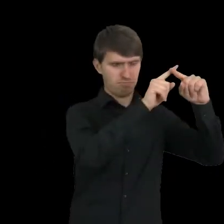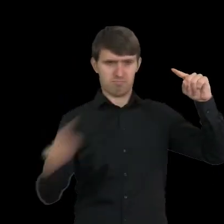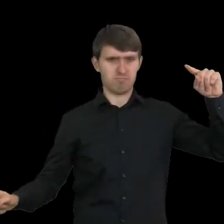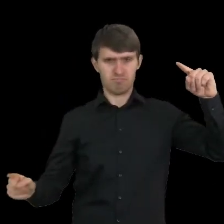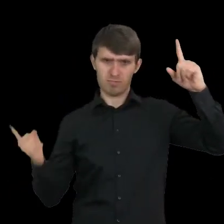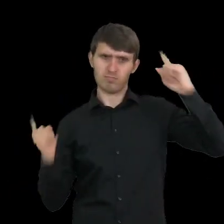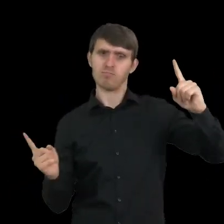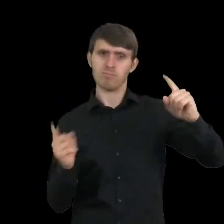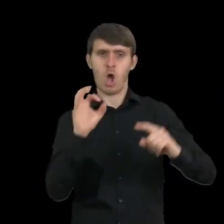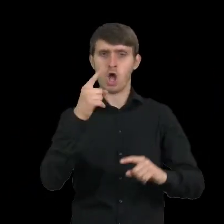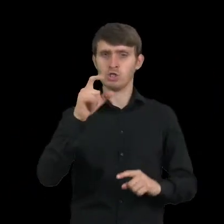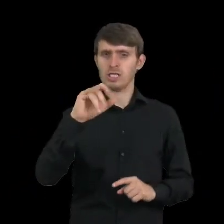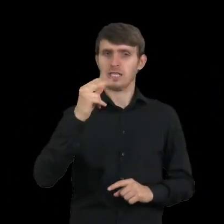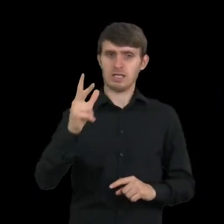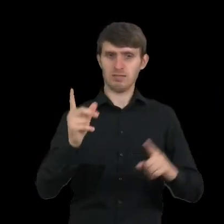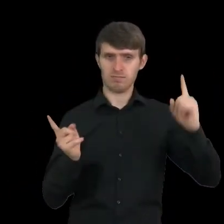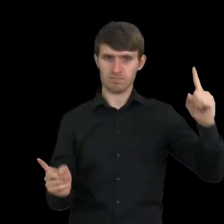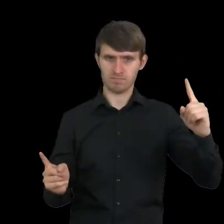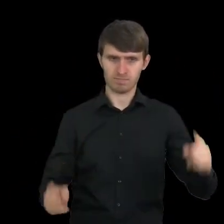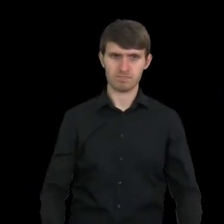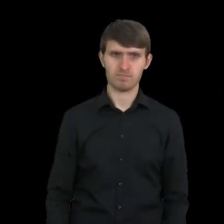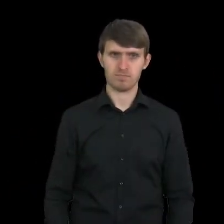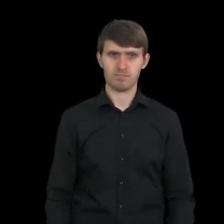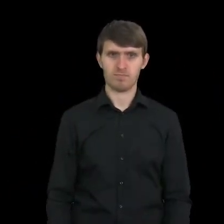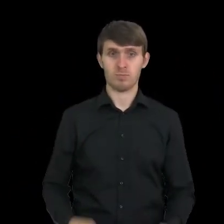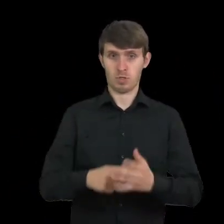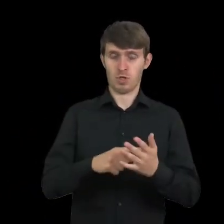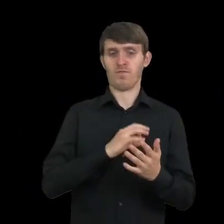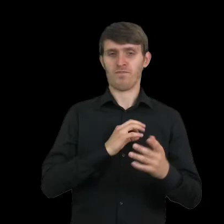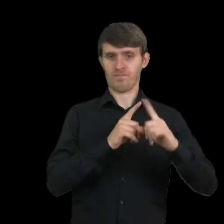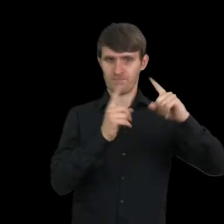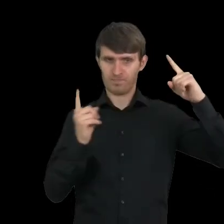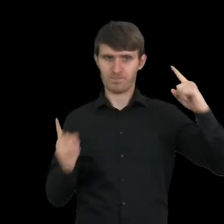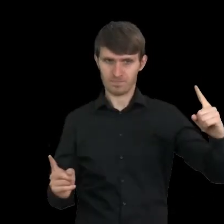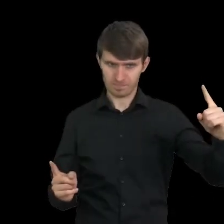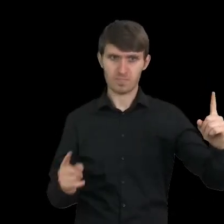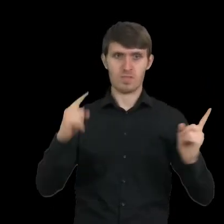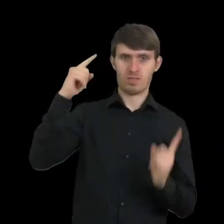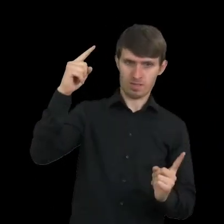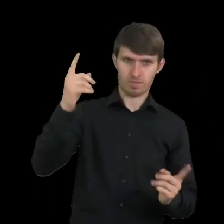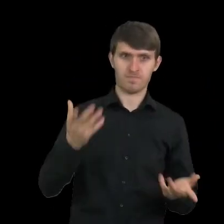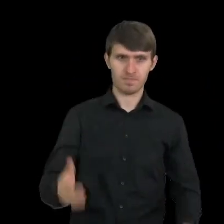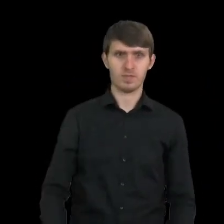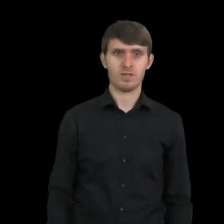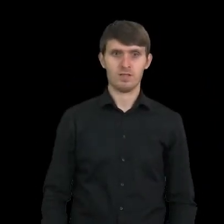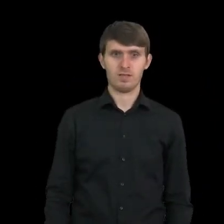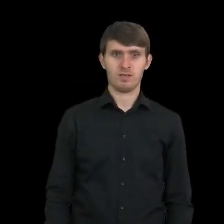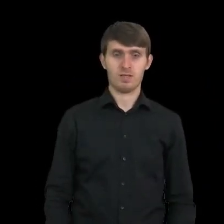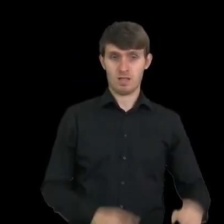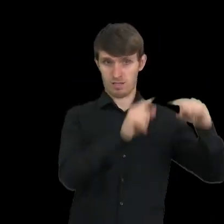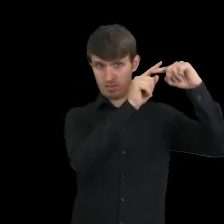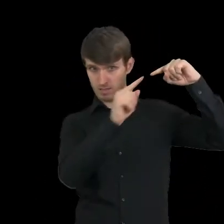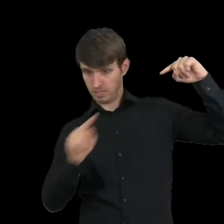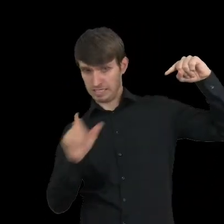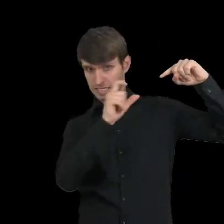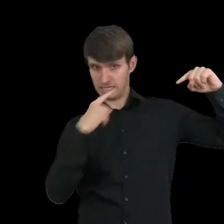odcinek. Bo to był ten nasz odcinek. To są dwa przecinające się odcinki. Czyli ten kąt tutaj to jest kąt, który ma miarę